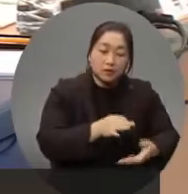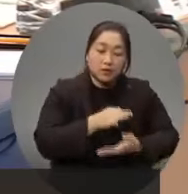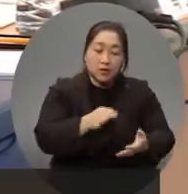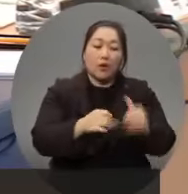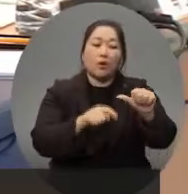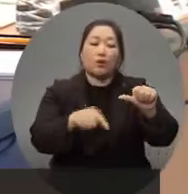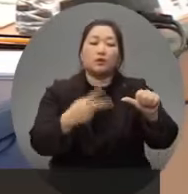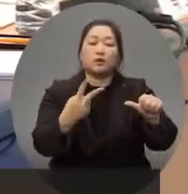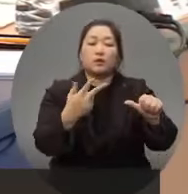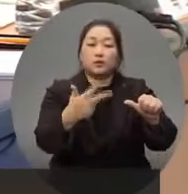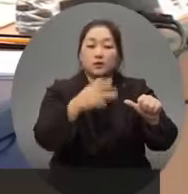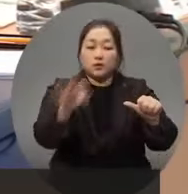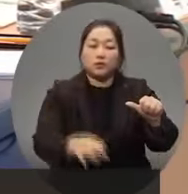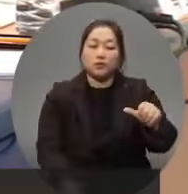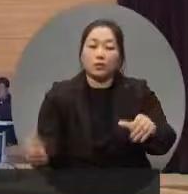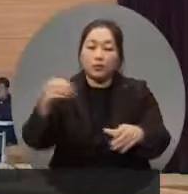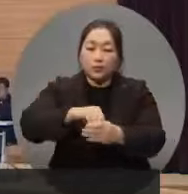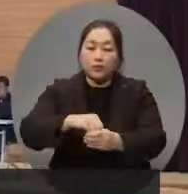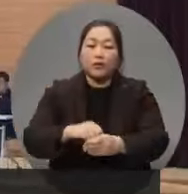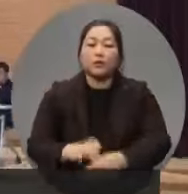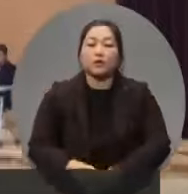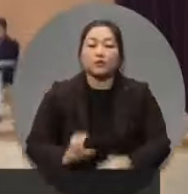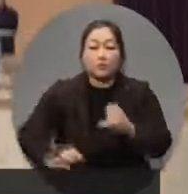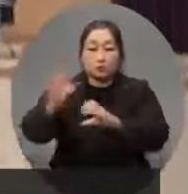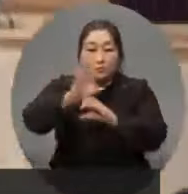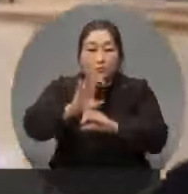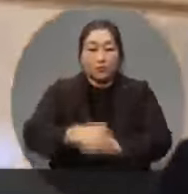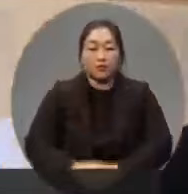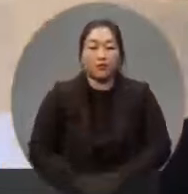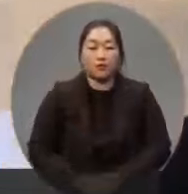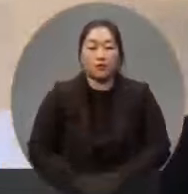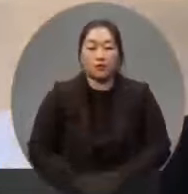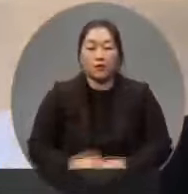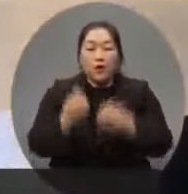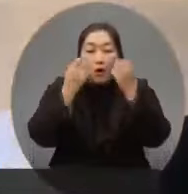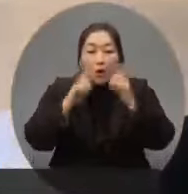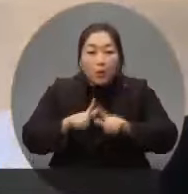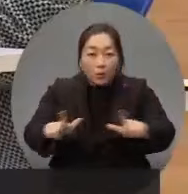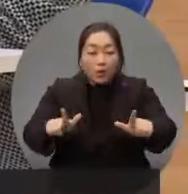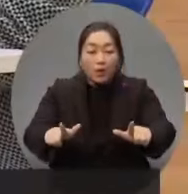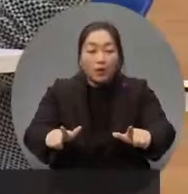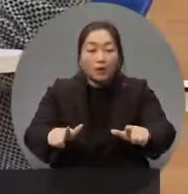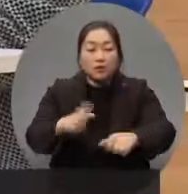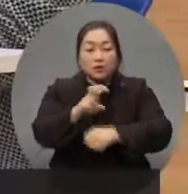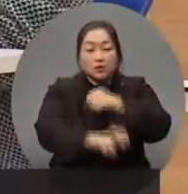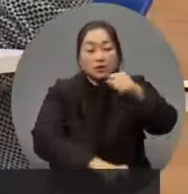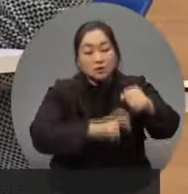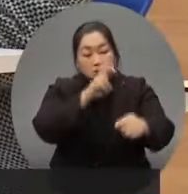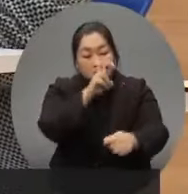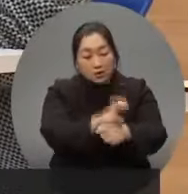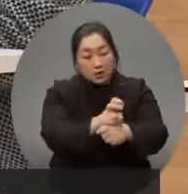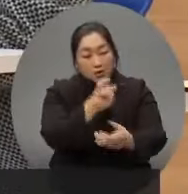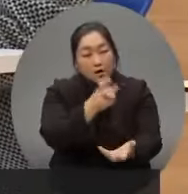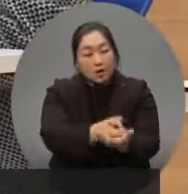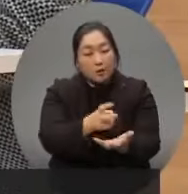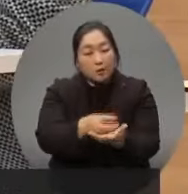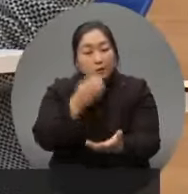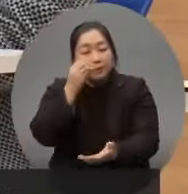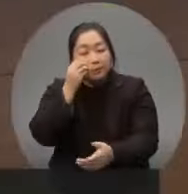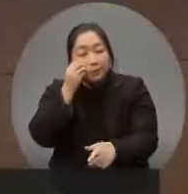5.7%를 합산하여 반영한다. 그런데 새해가 되자 이번엔 20년간 법정 상한에 묶여